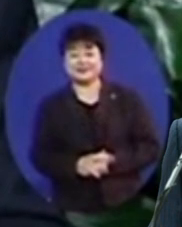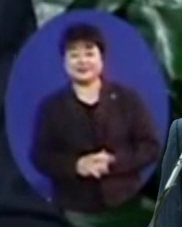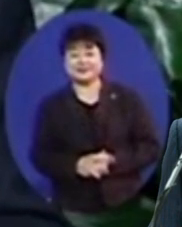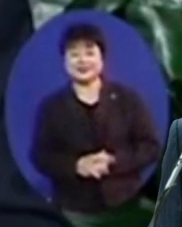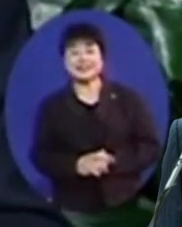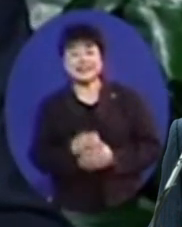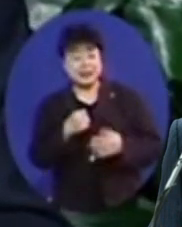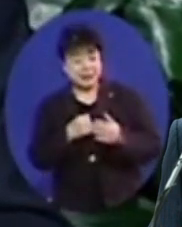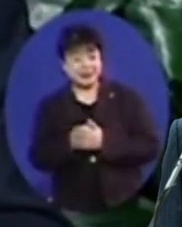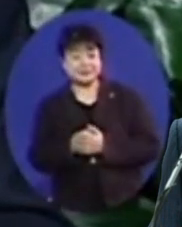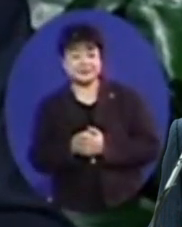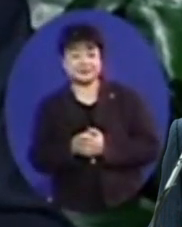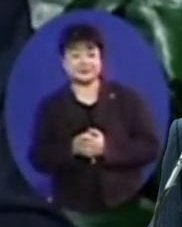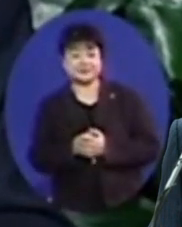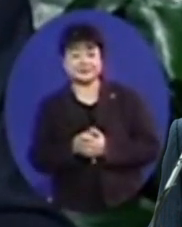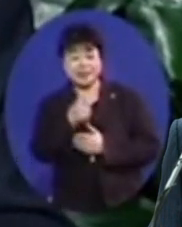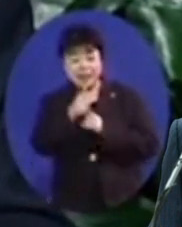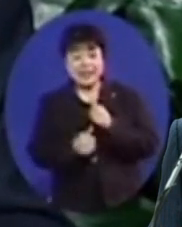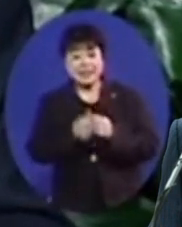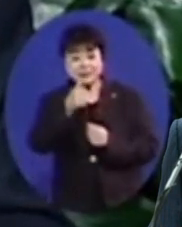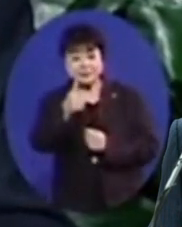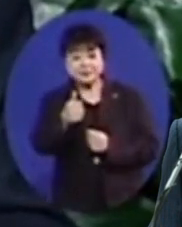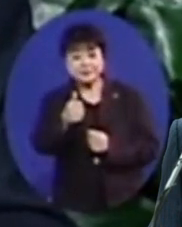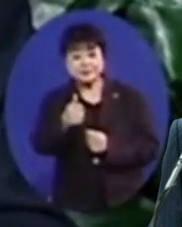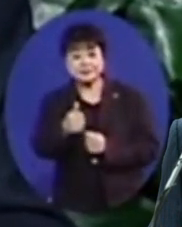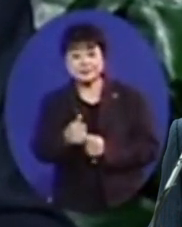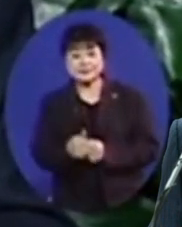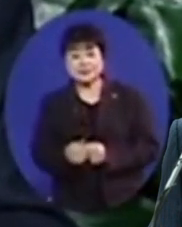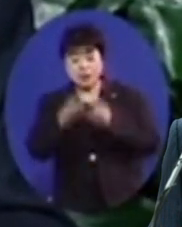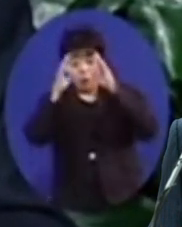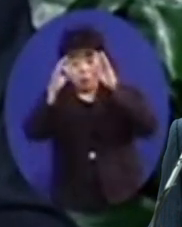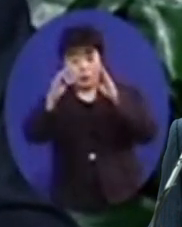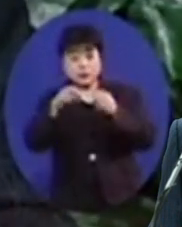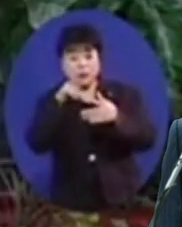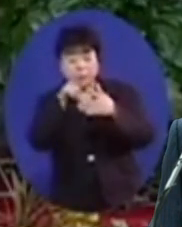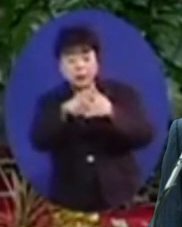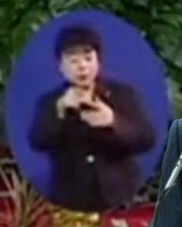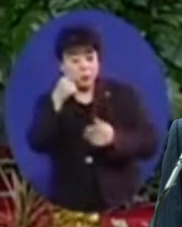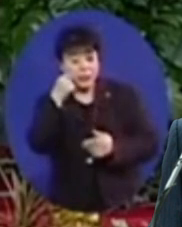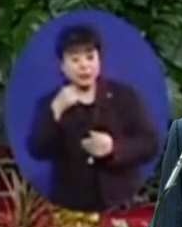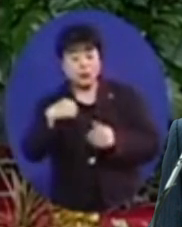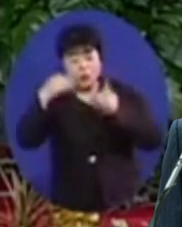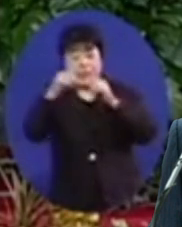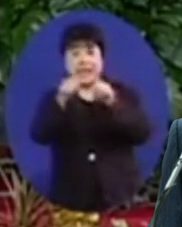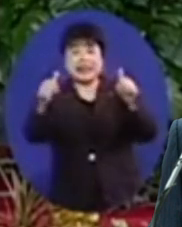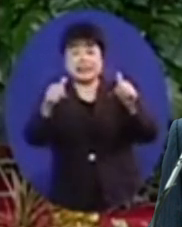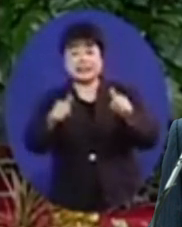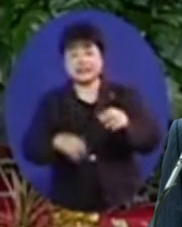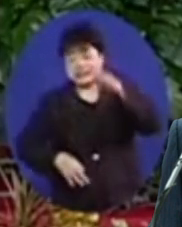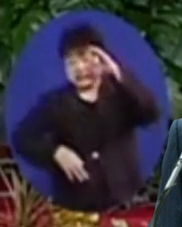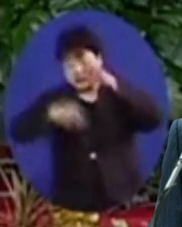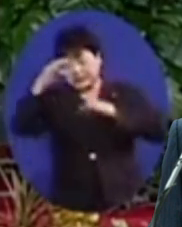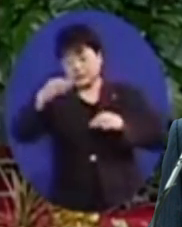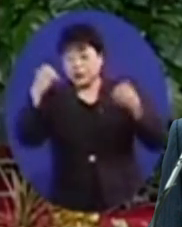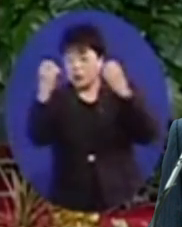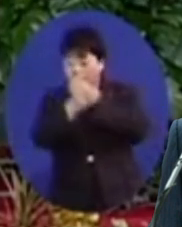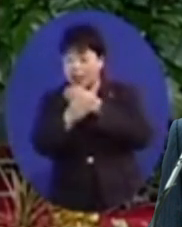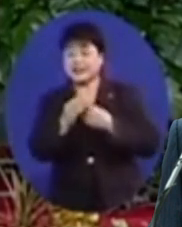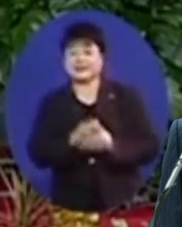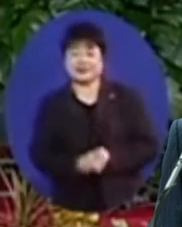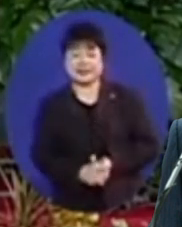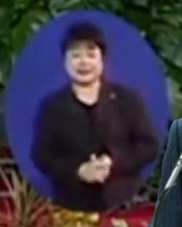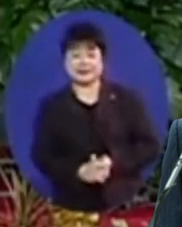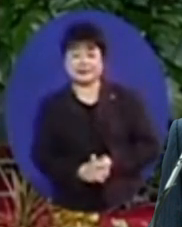그러니 하나님을 알아보지 못한 골리앗은 큰 실수를 한 것입니다.